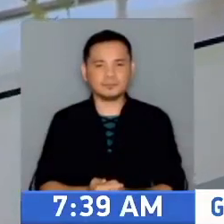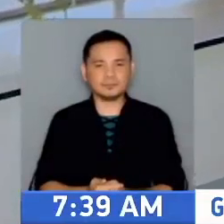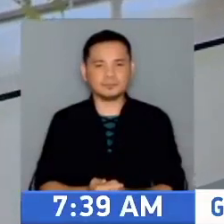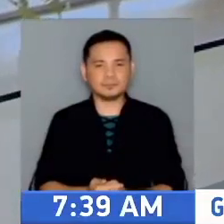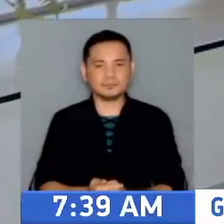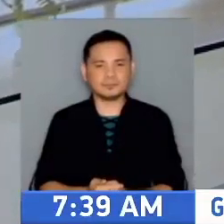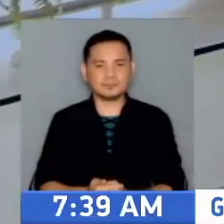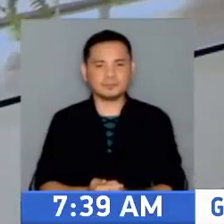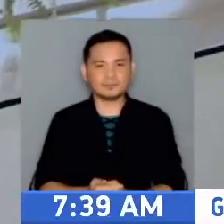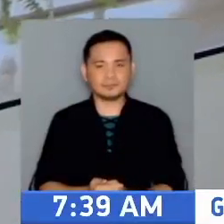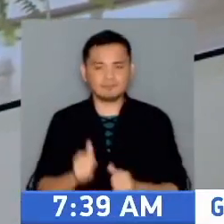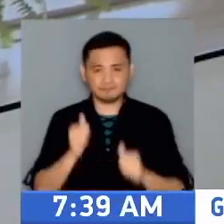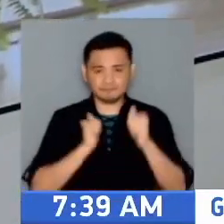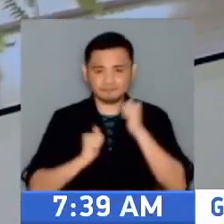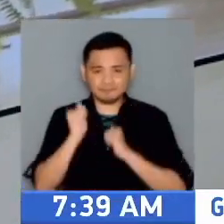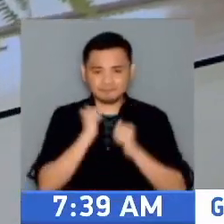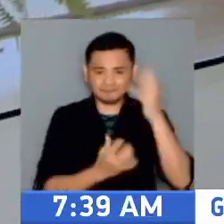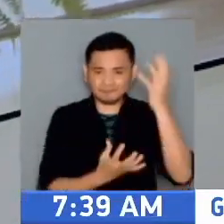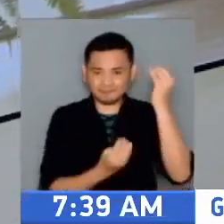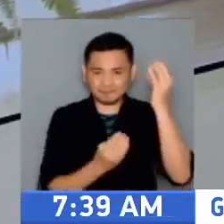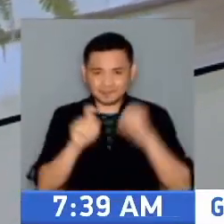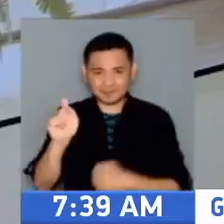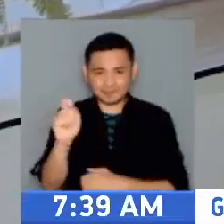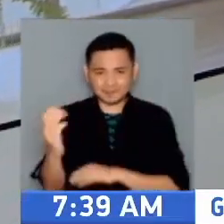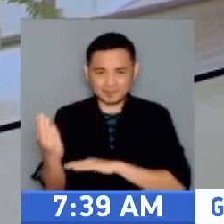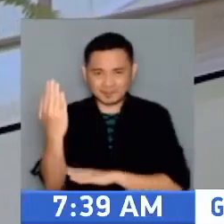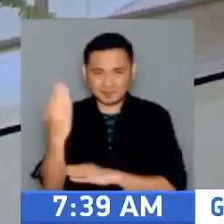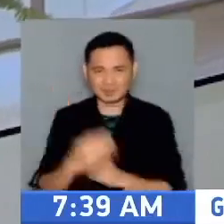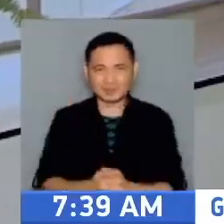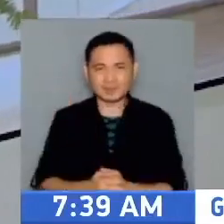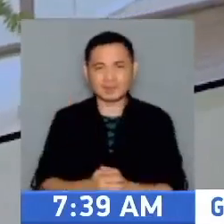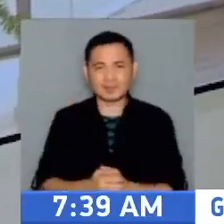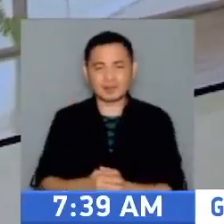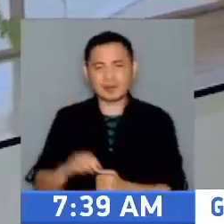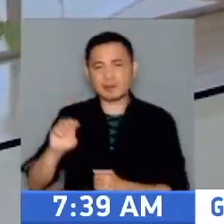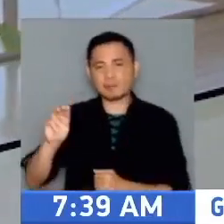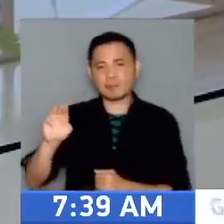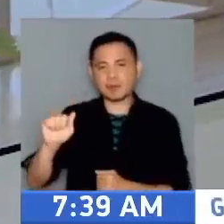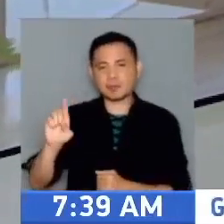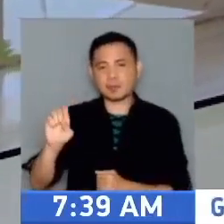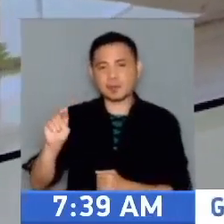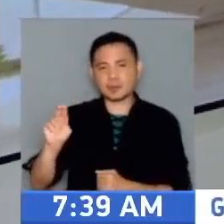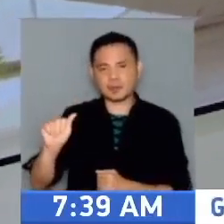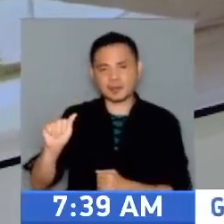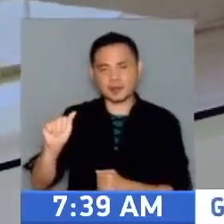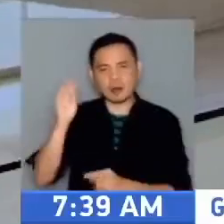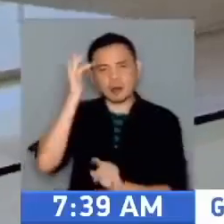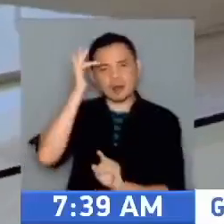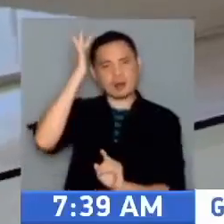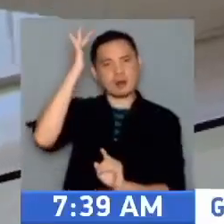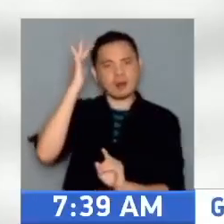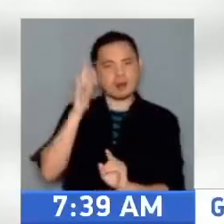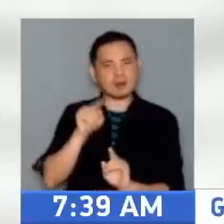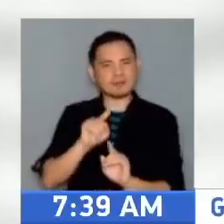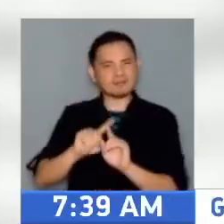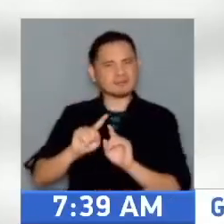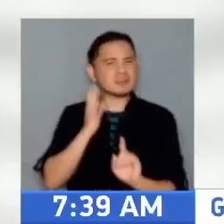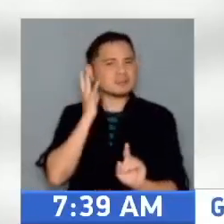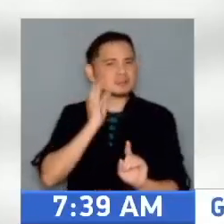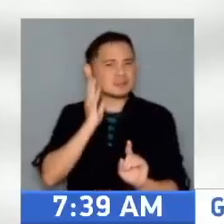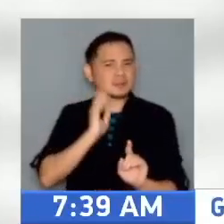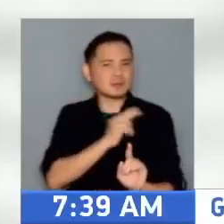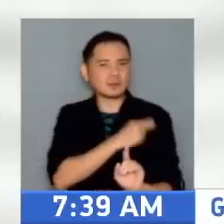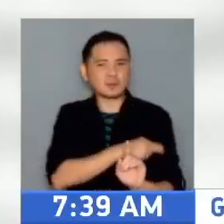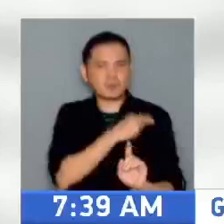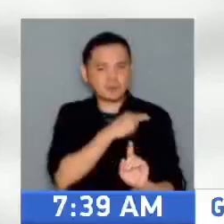Pero with Chica ngayon Tuesday morning, may mga realization daw si Queen of Pop Madonna kaugnay sa kanyang pagkaka-ospital kamakailan. Sa kanya po sa social